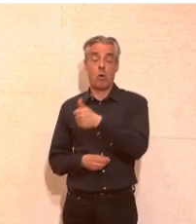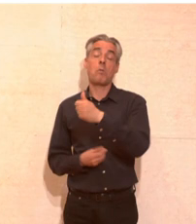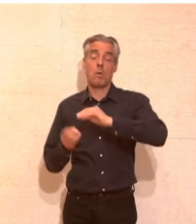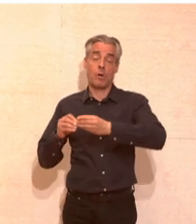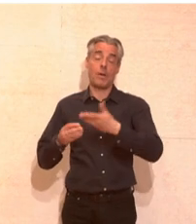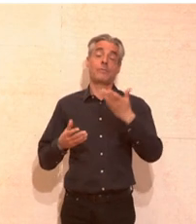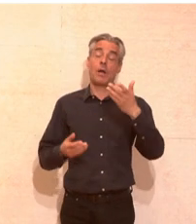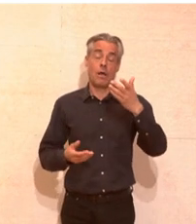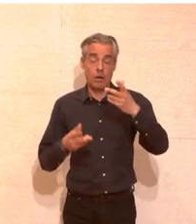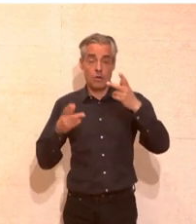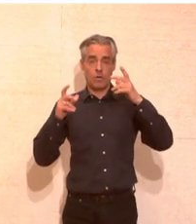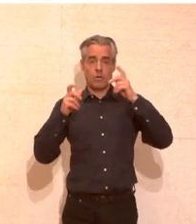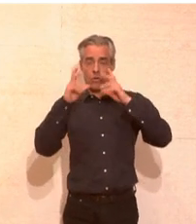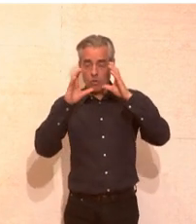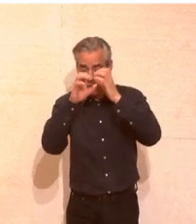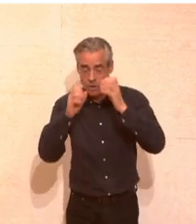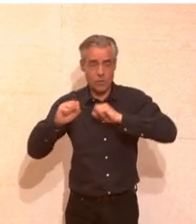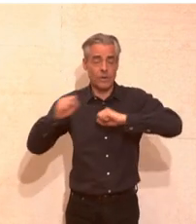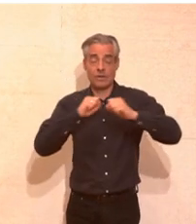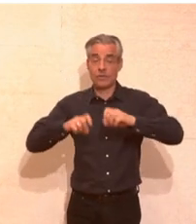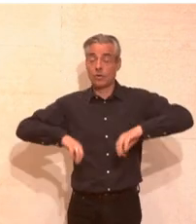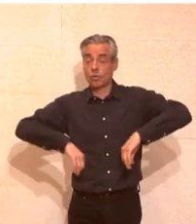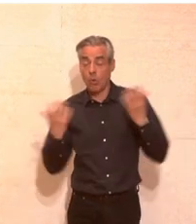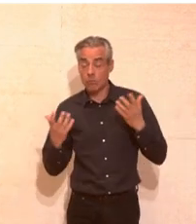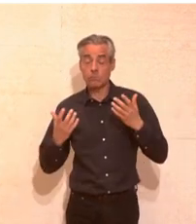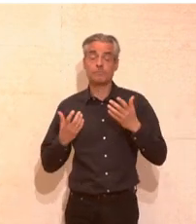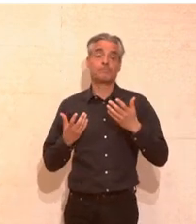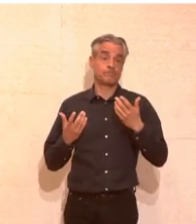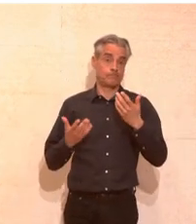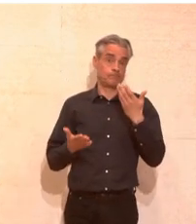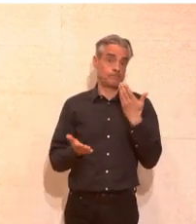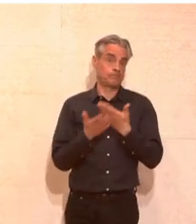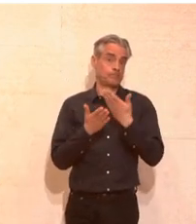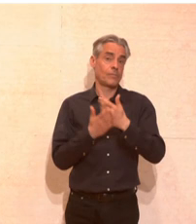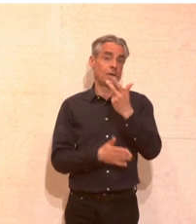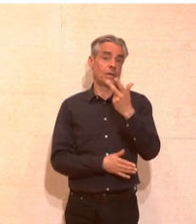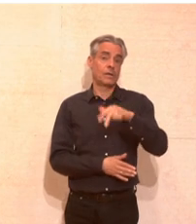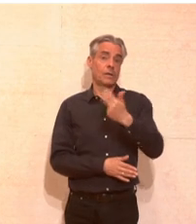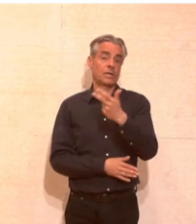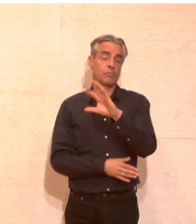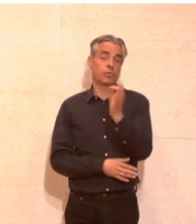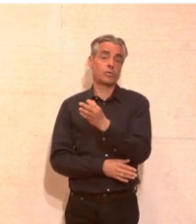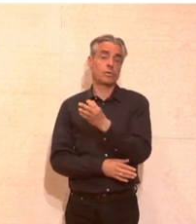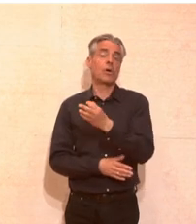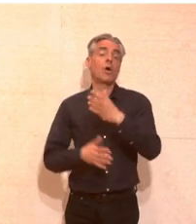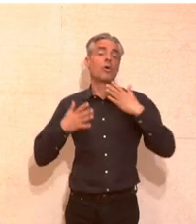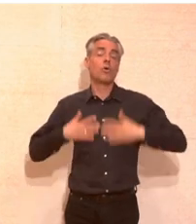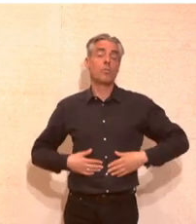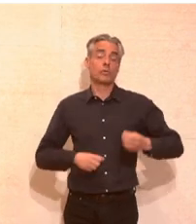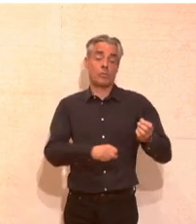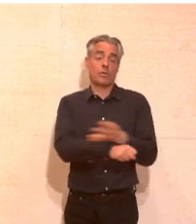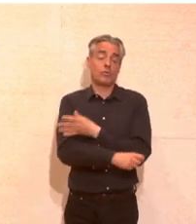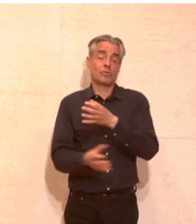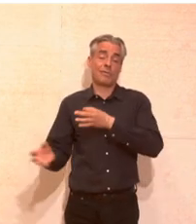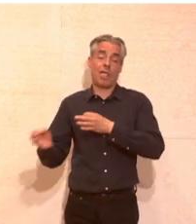difficultés d'inattention ou d'hyperactivité. Encore une fois, 13% avaient des comportements émotionnels dits